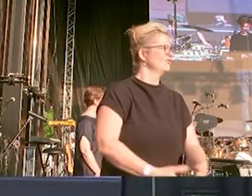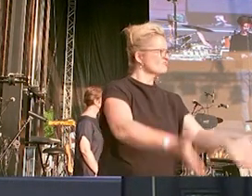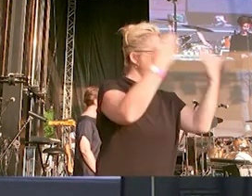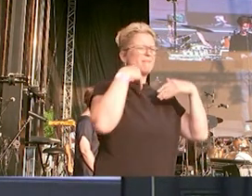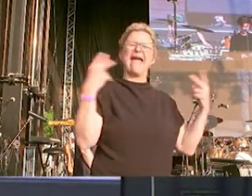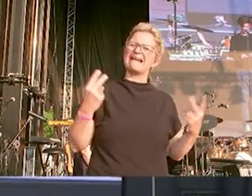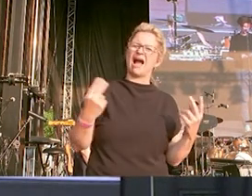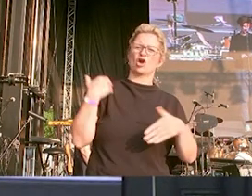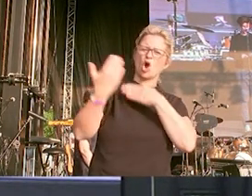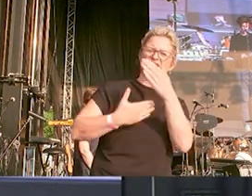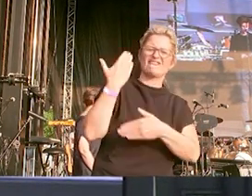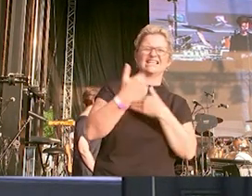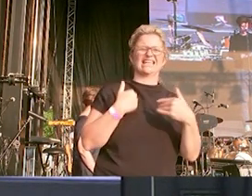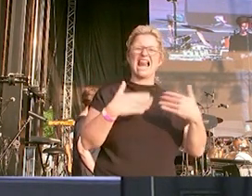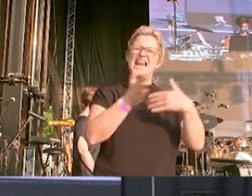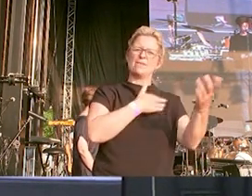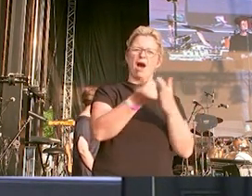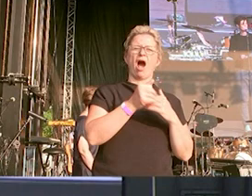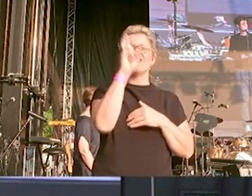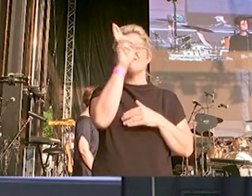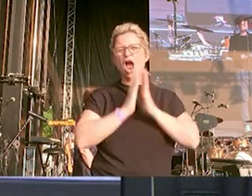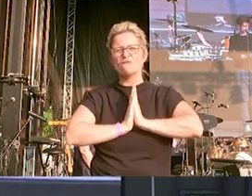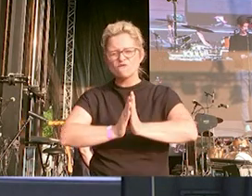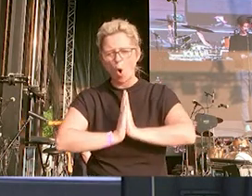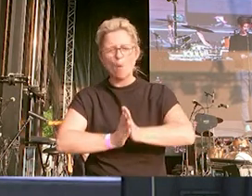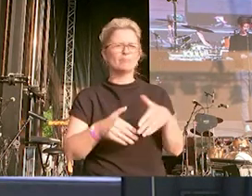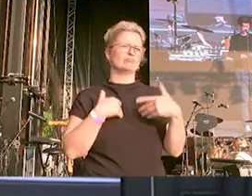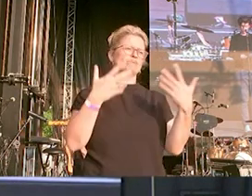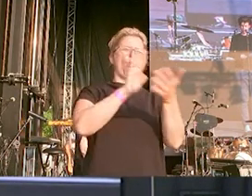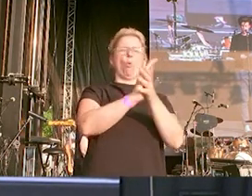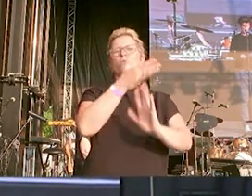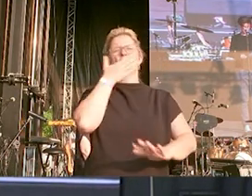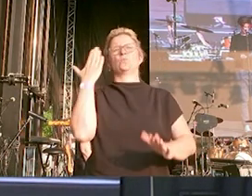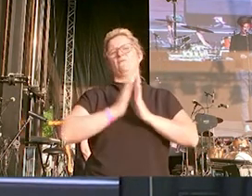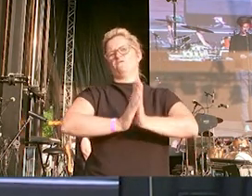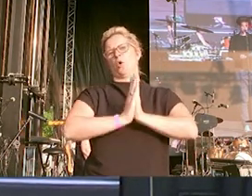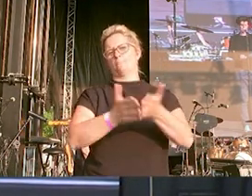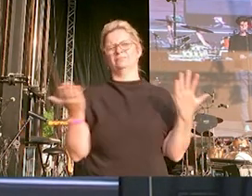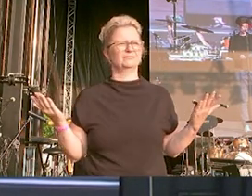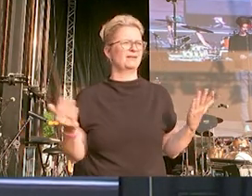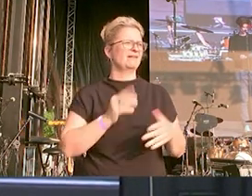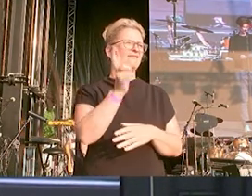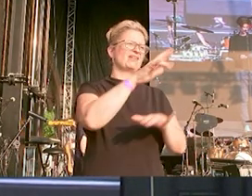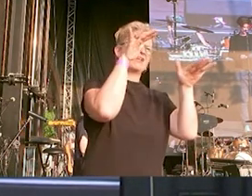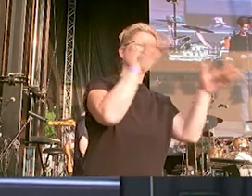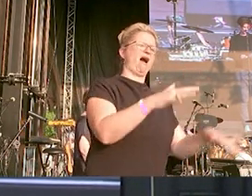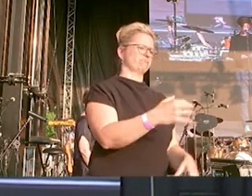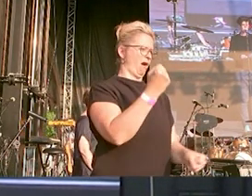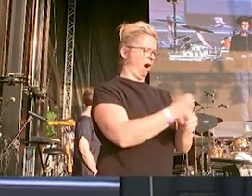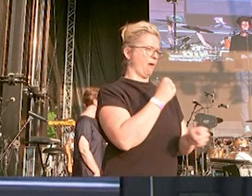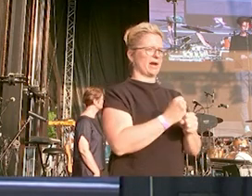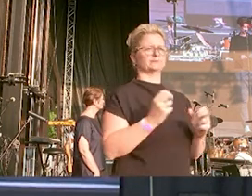konservativ oder liberal, die, die fromm sind oder die, die es nicht sind, die mit Arbeit und